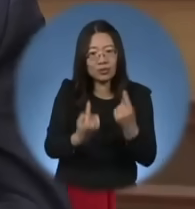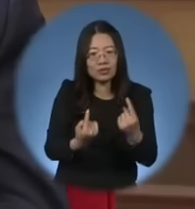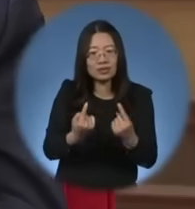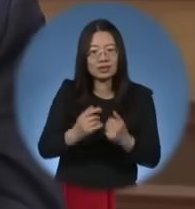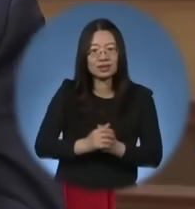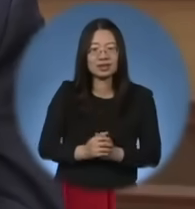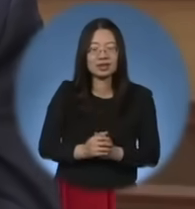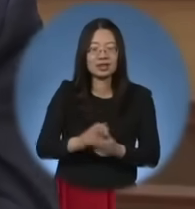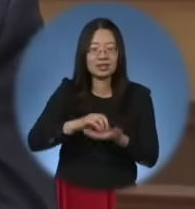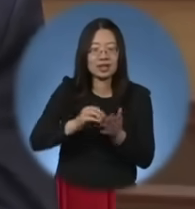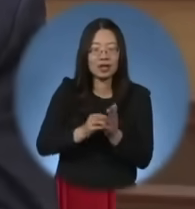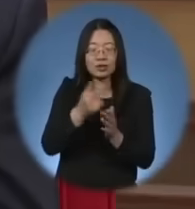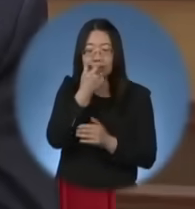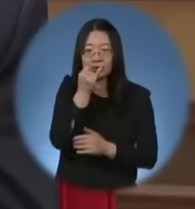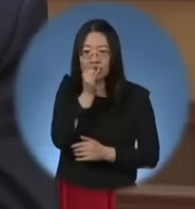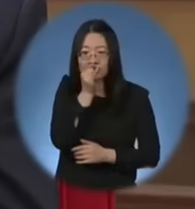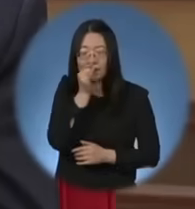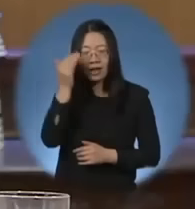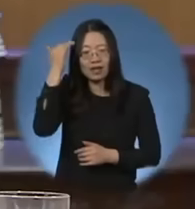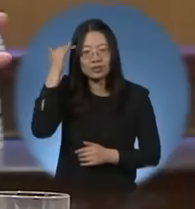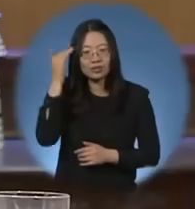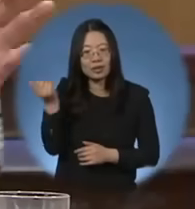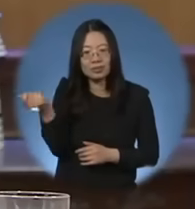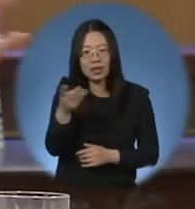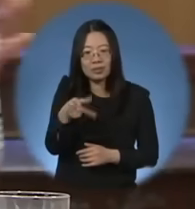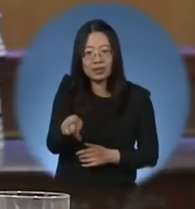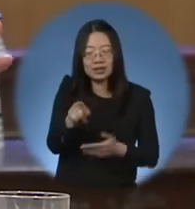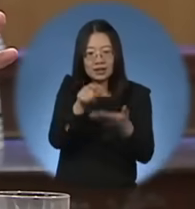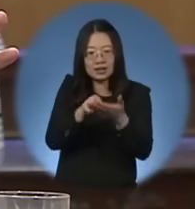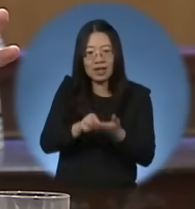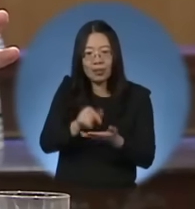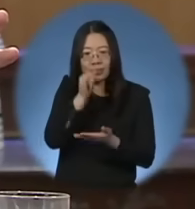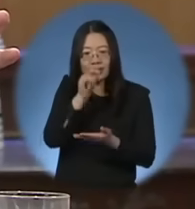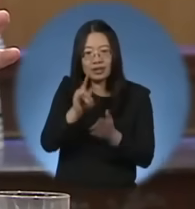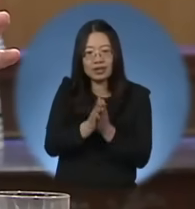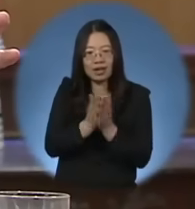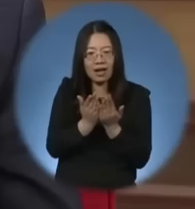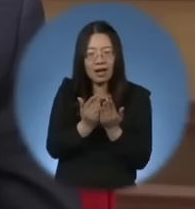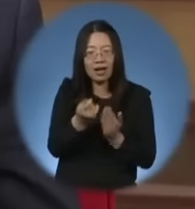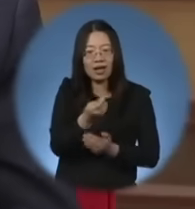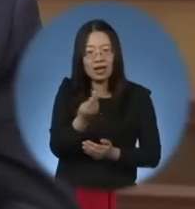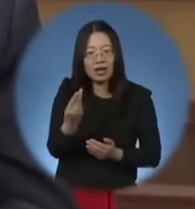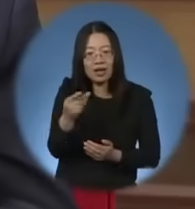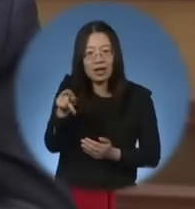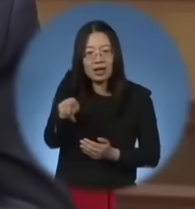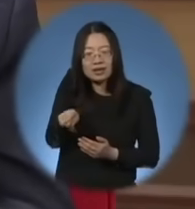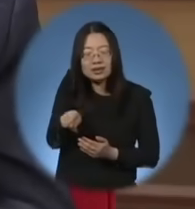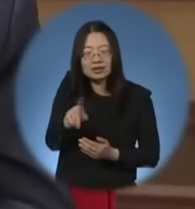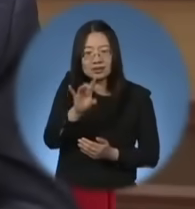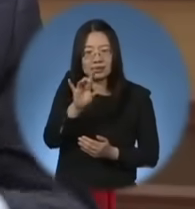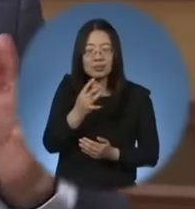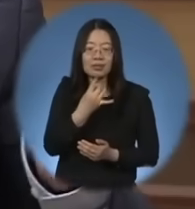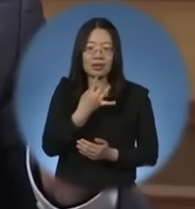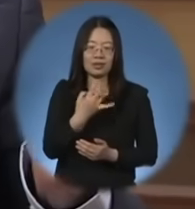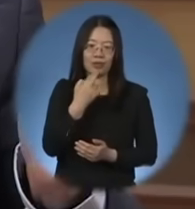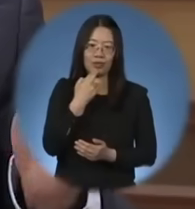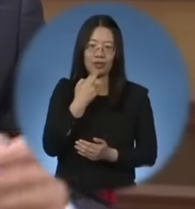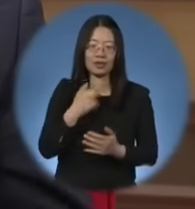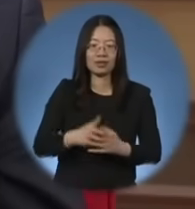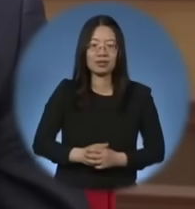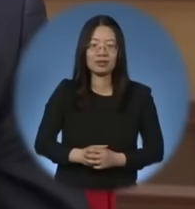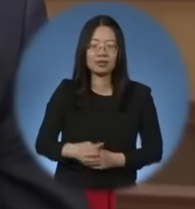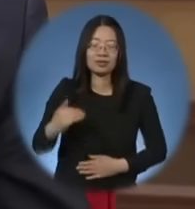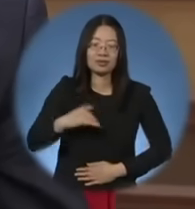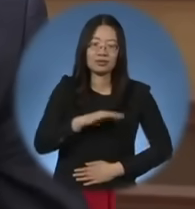예 양이 부족한 거예요 한국을 몇 페이지 쯤 기록해 뭐 오느 책에 한 페이지 두 페이지 밖에 없는 책이 있어요 세계